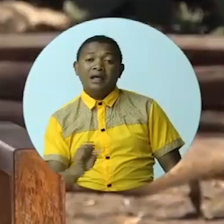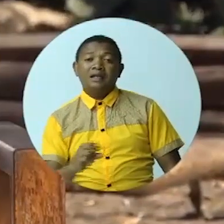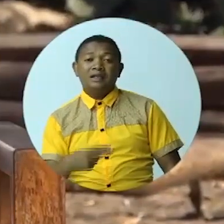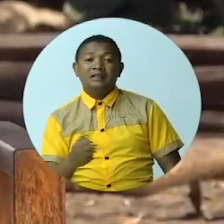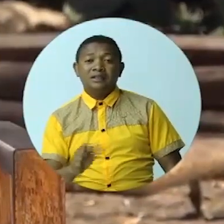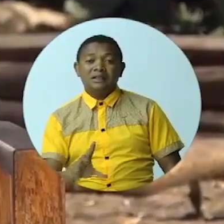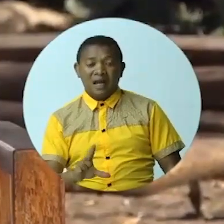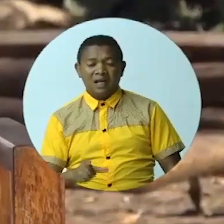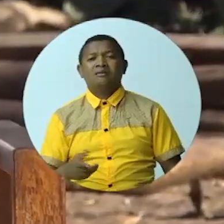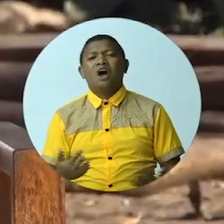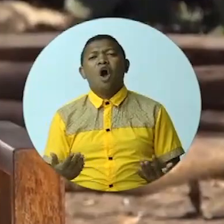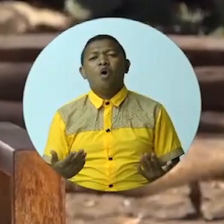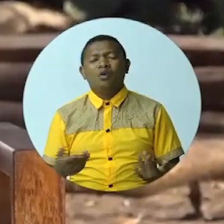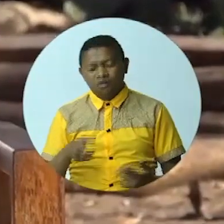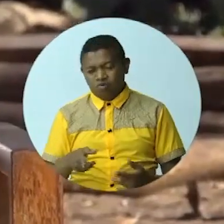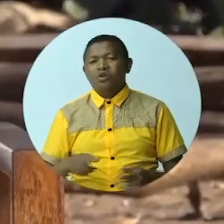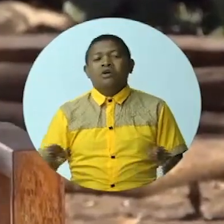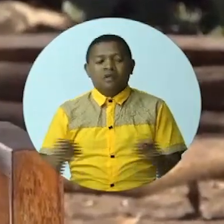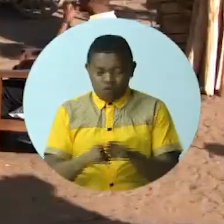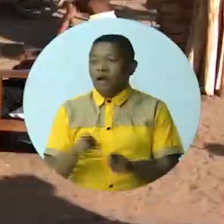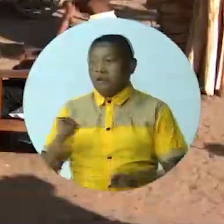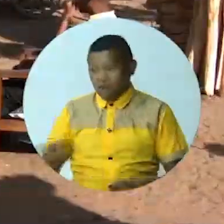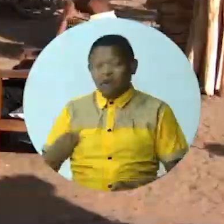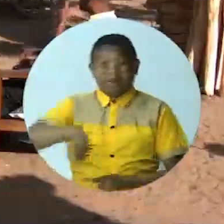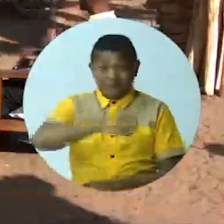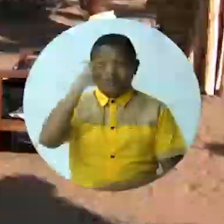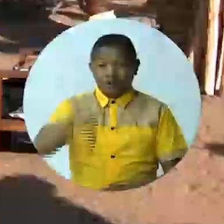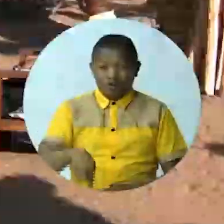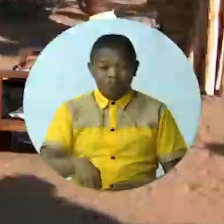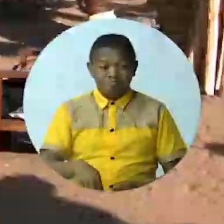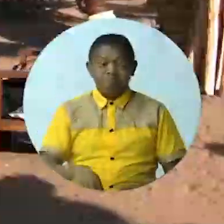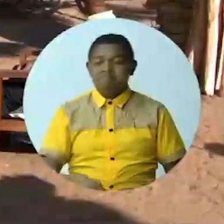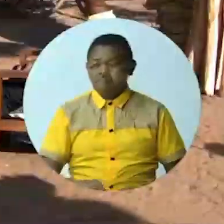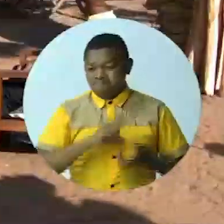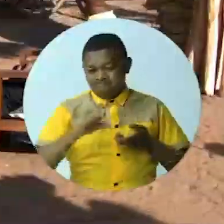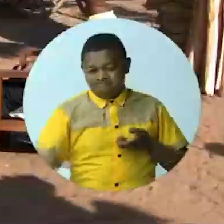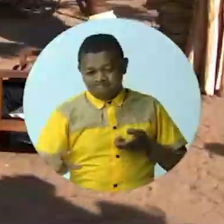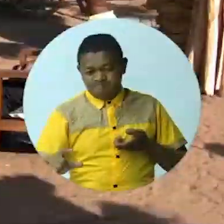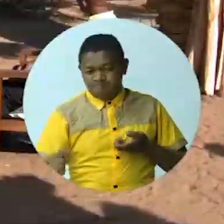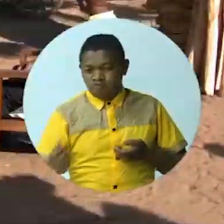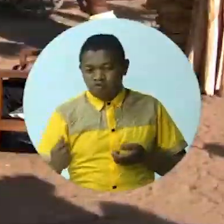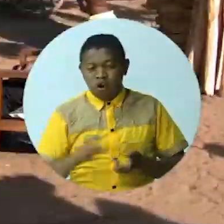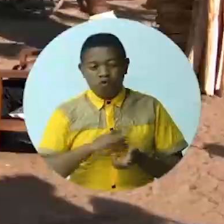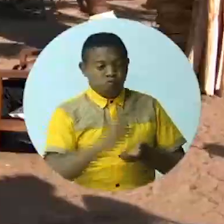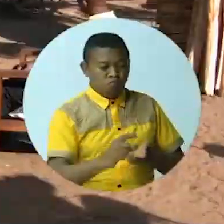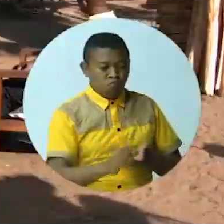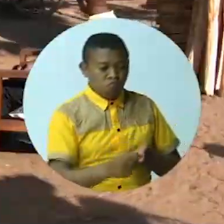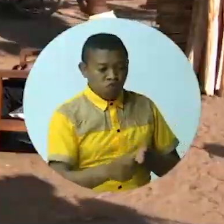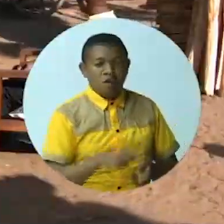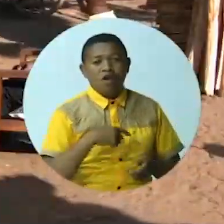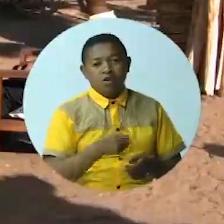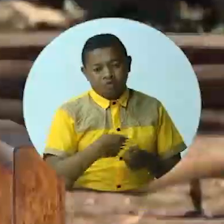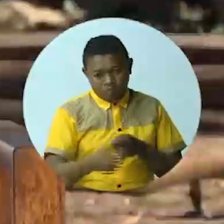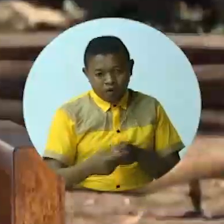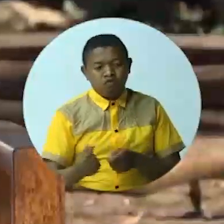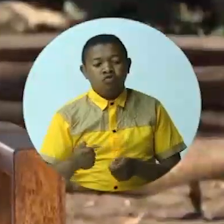an'ireo mpiopy rehetra zay taia hiavitra ao anatin'izany noho izany ny fametrahana ny tetikasa rehetrarehetra